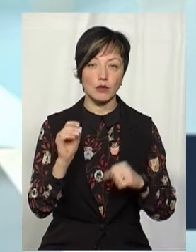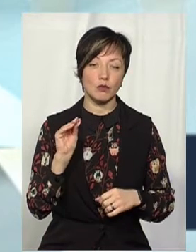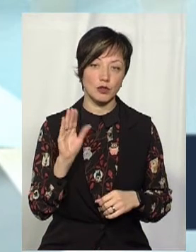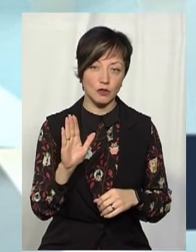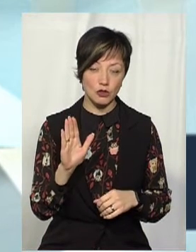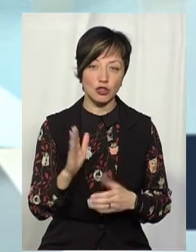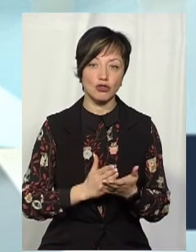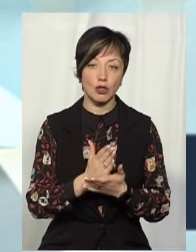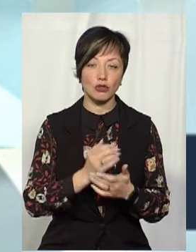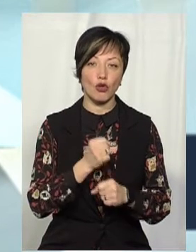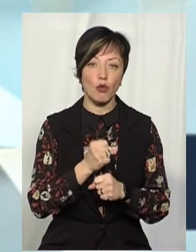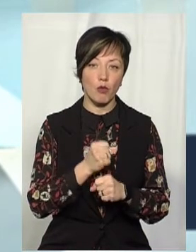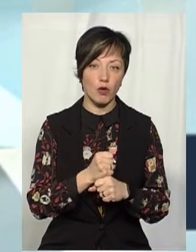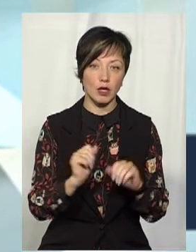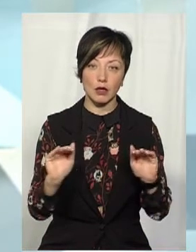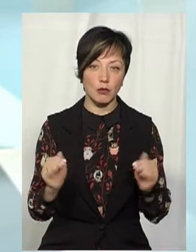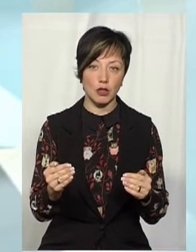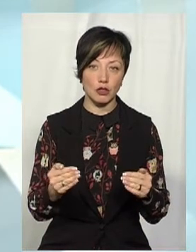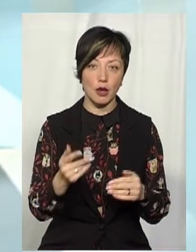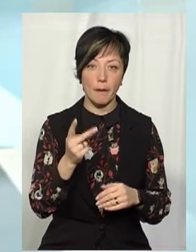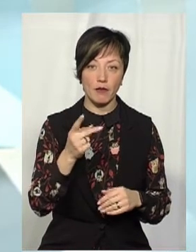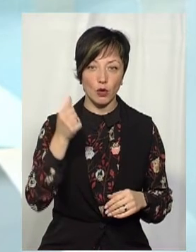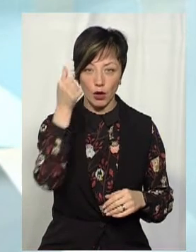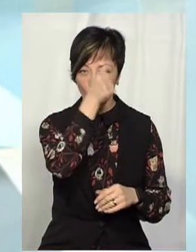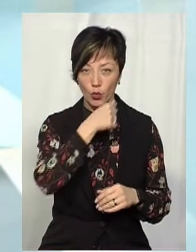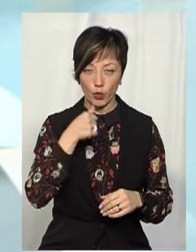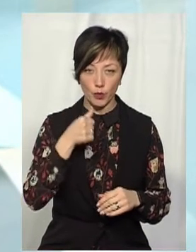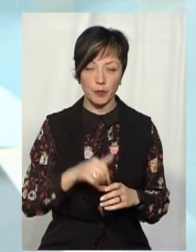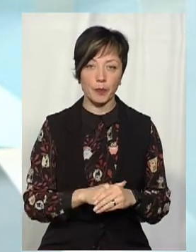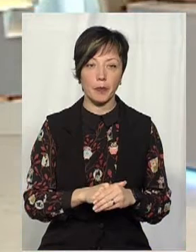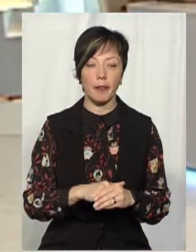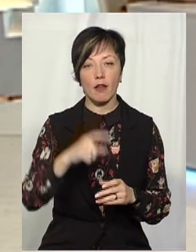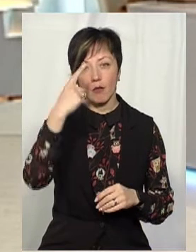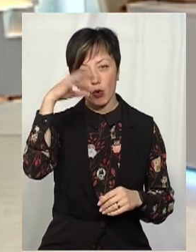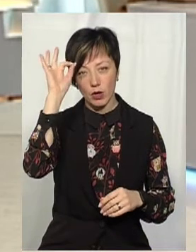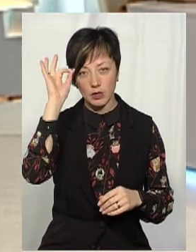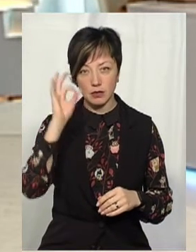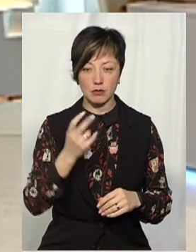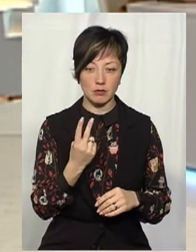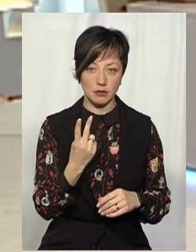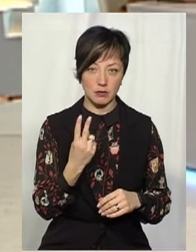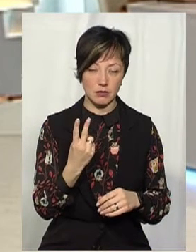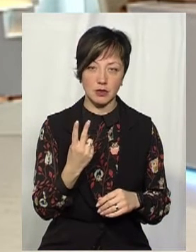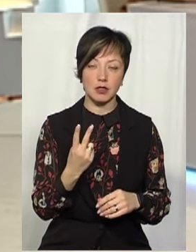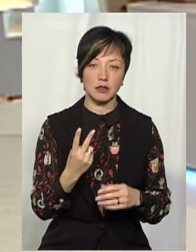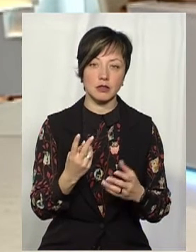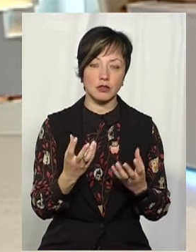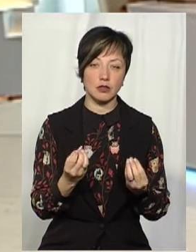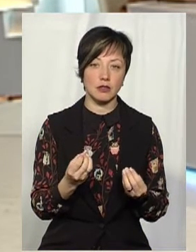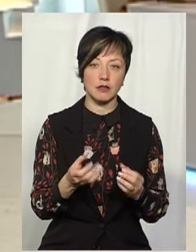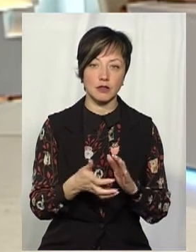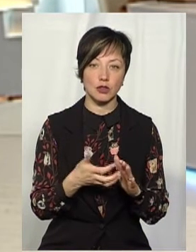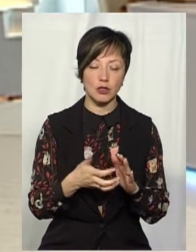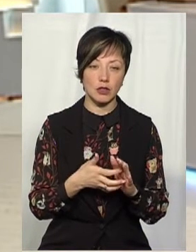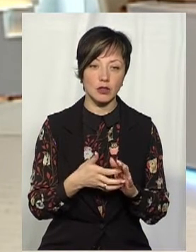посвідчення і стаж роботи не менше 1,5 роки. То або поліції. Того, або того чогось не вистачало?